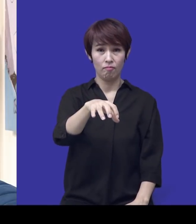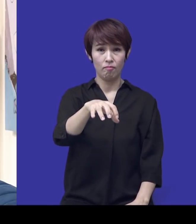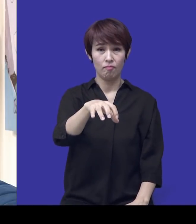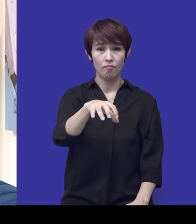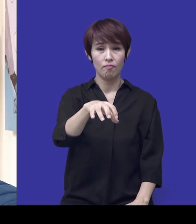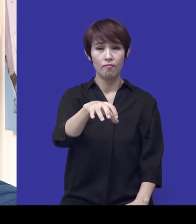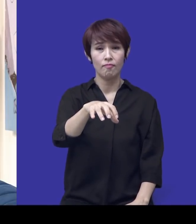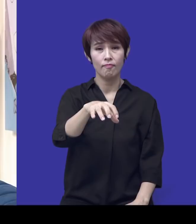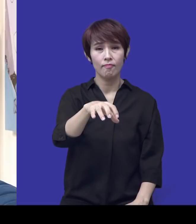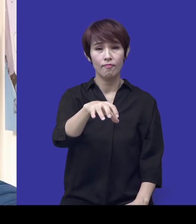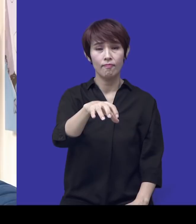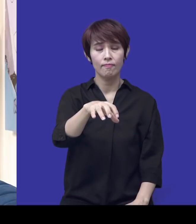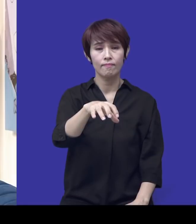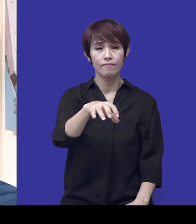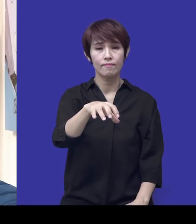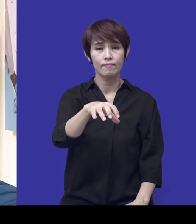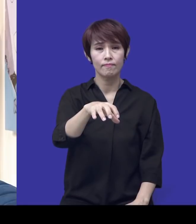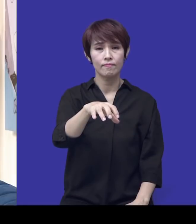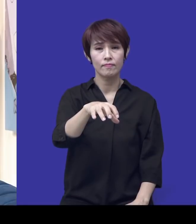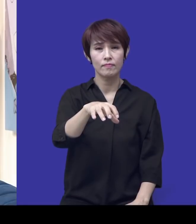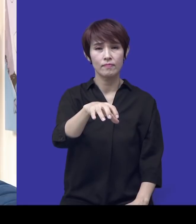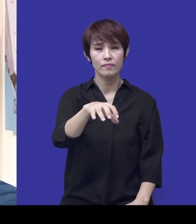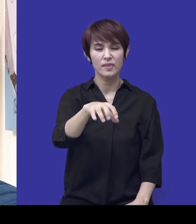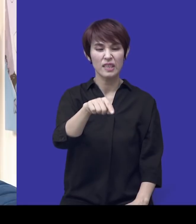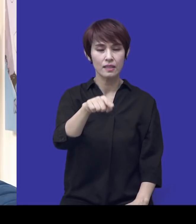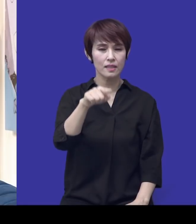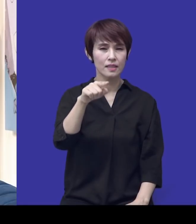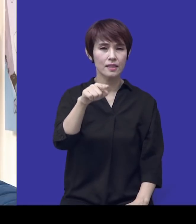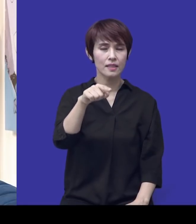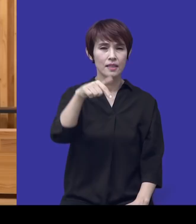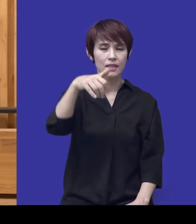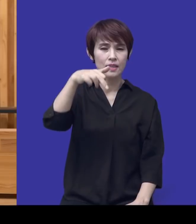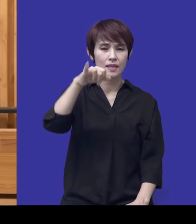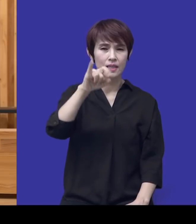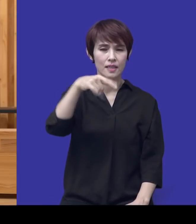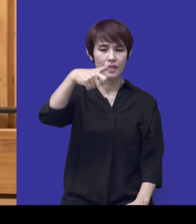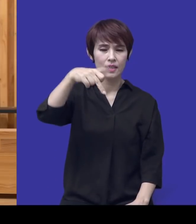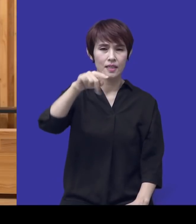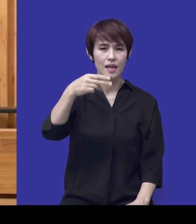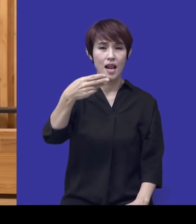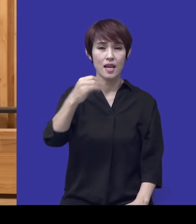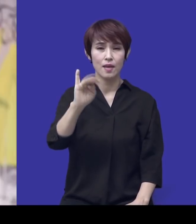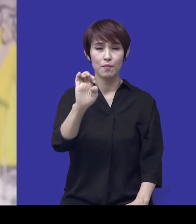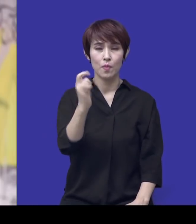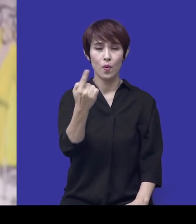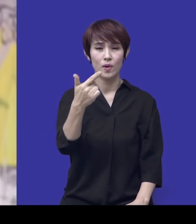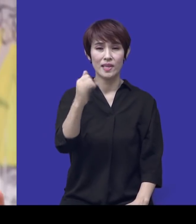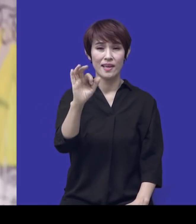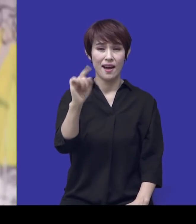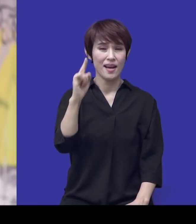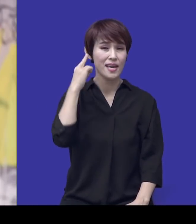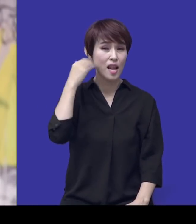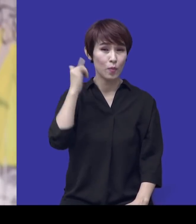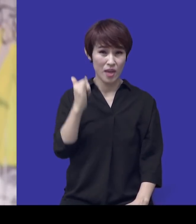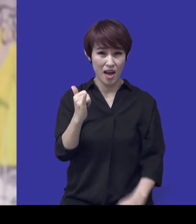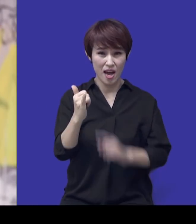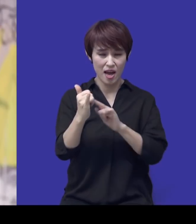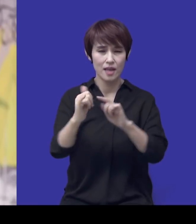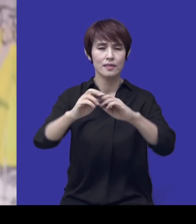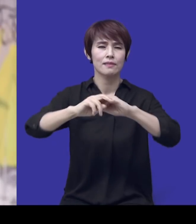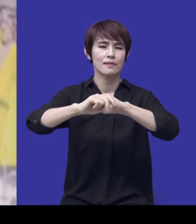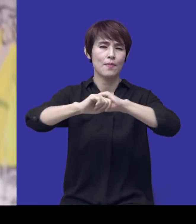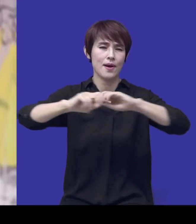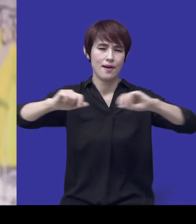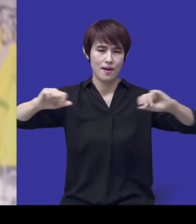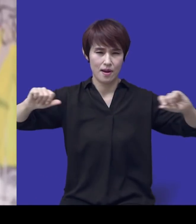이제 이 미국이라는 게 이제 캘리포니아가 이 사막이거든요. 네네. 그 사막의 그 큰 외로움이 저를 덮친다는 걸